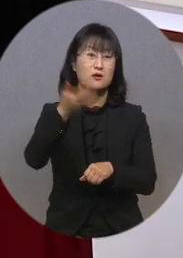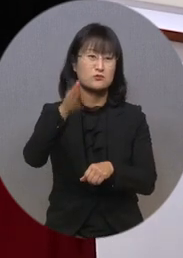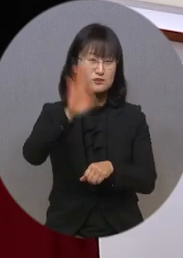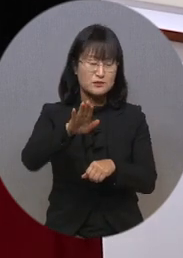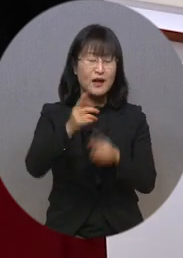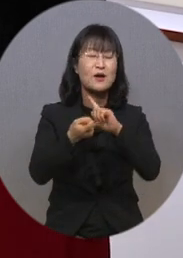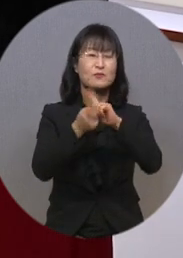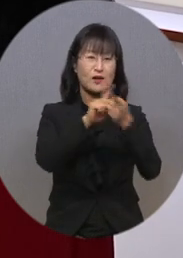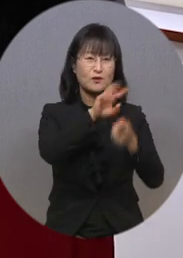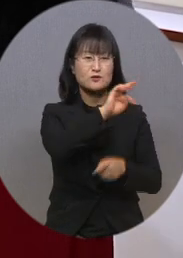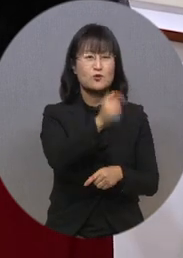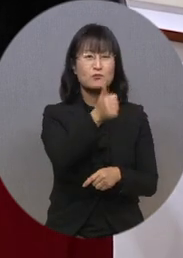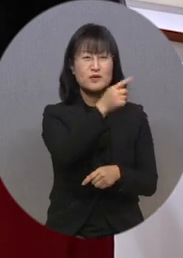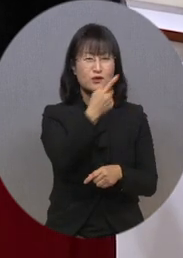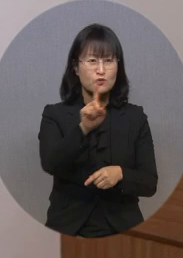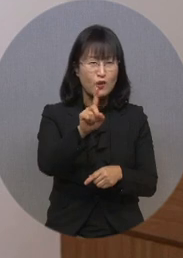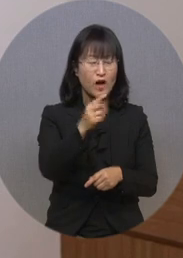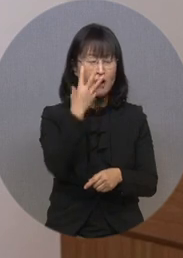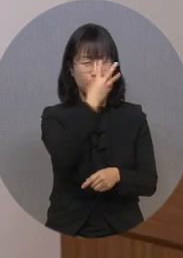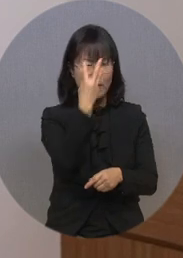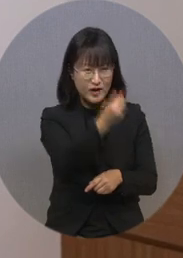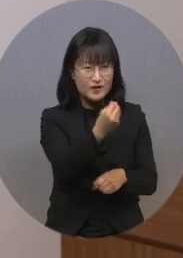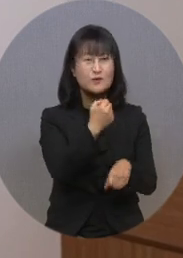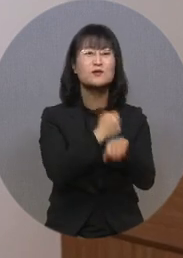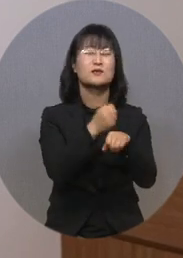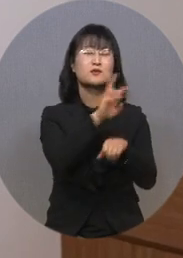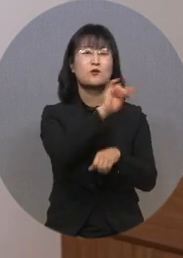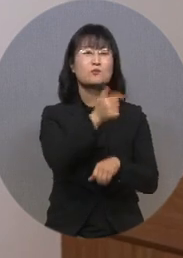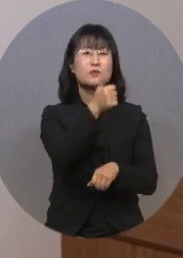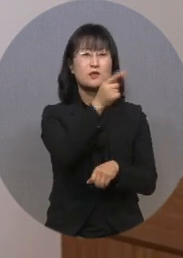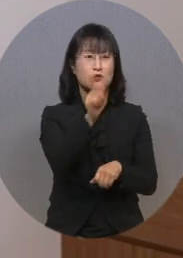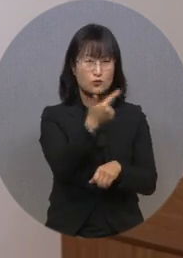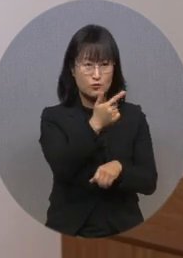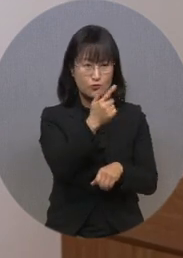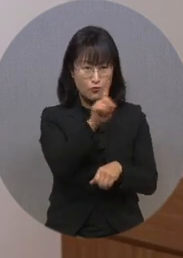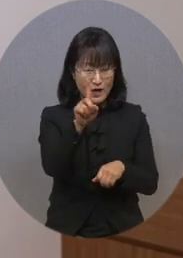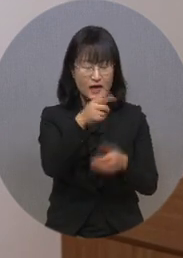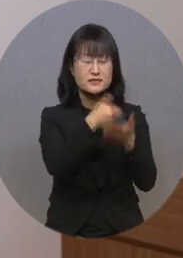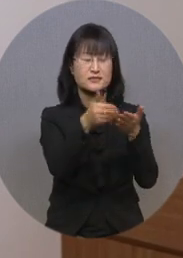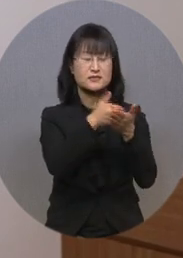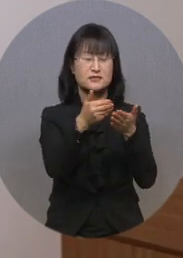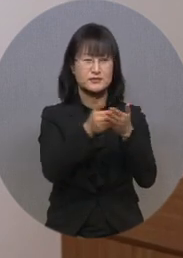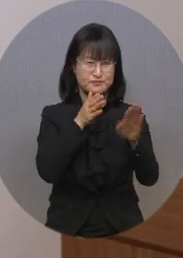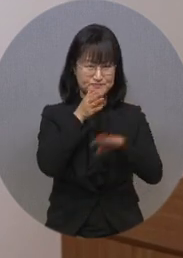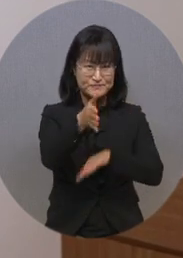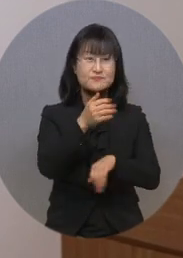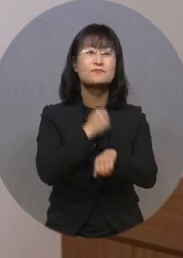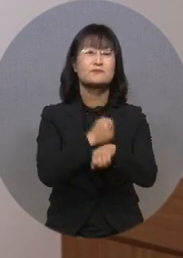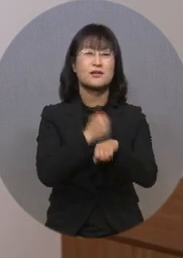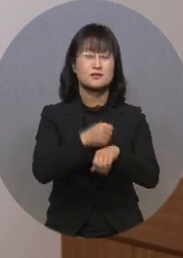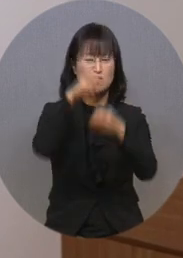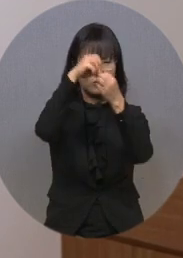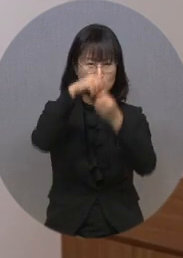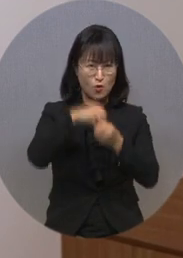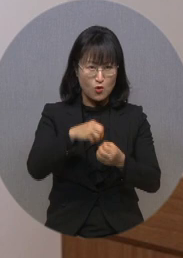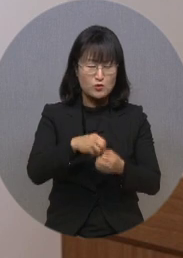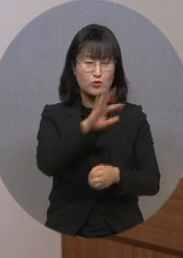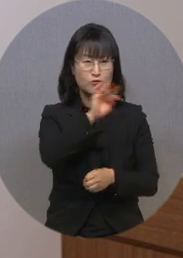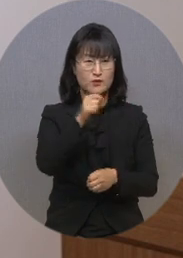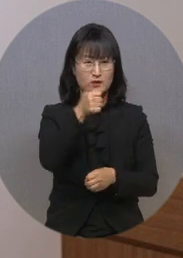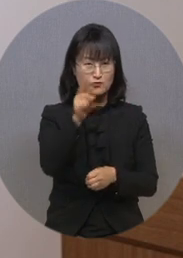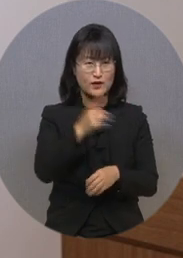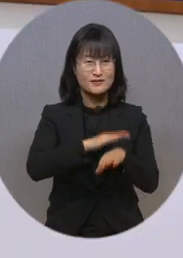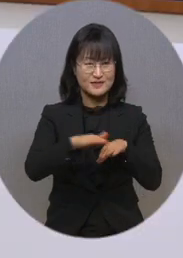담긴 민화 작업의 매력을 느껴 왕성한 민화 작가로 활동 중이며 전통 민화의 맥을 이어나가고